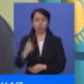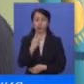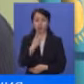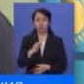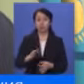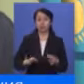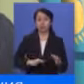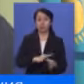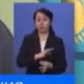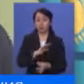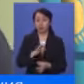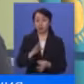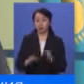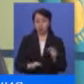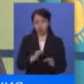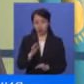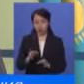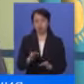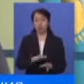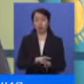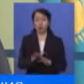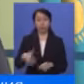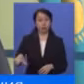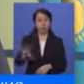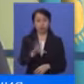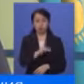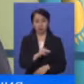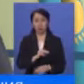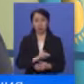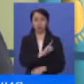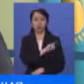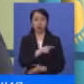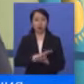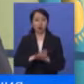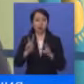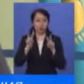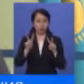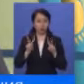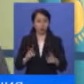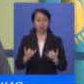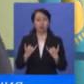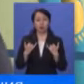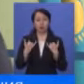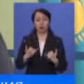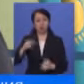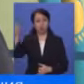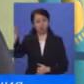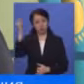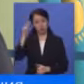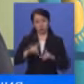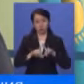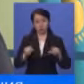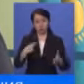смены. Также соблюдение всех санитарных норм. Для этого, значит, школой